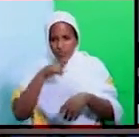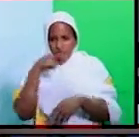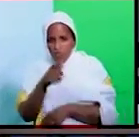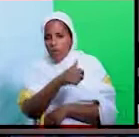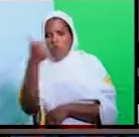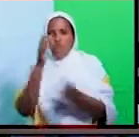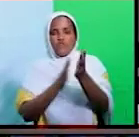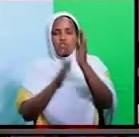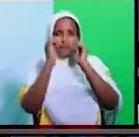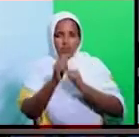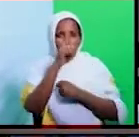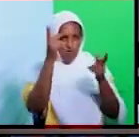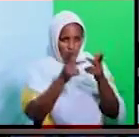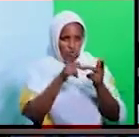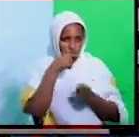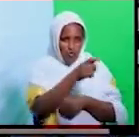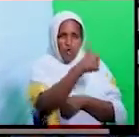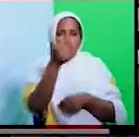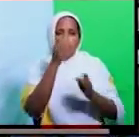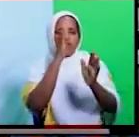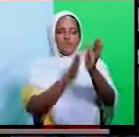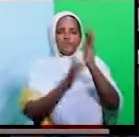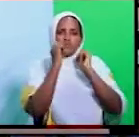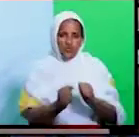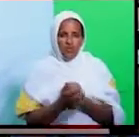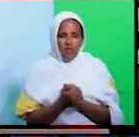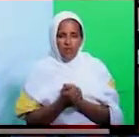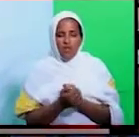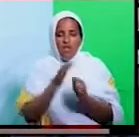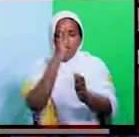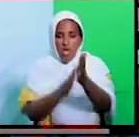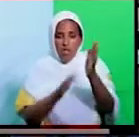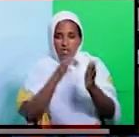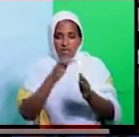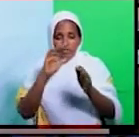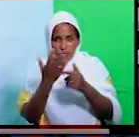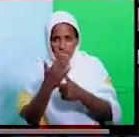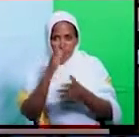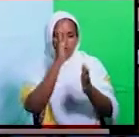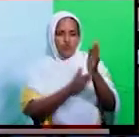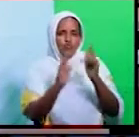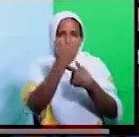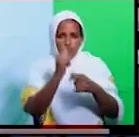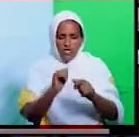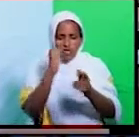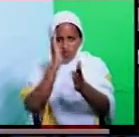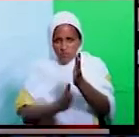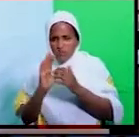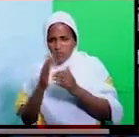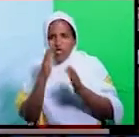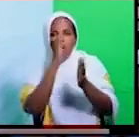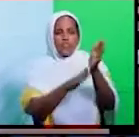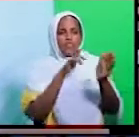እና መጽሐፍትን ራሱ የሚነኩት አይሁድ እጃቸውን ታጥበው ነበረ መጽሐፍትን። ይህ አክብሮት በእኛም ቤተክርስቲያን አለ። ቅዱሳት መጽሐፍ ዝም ብሎ